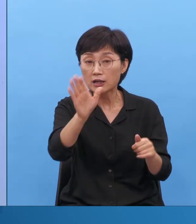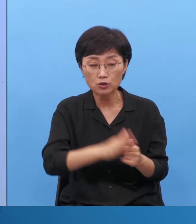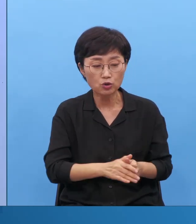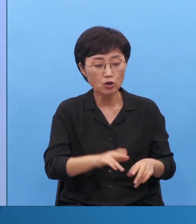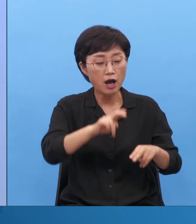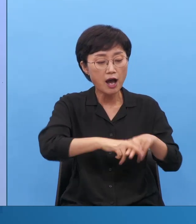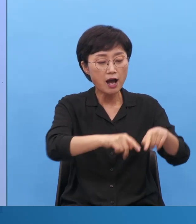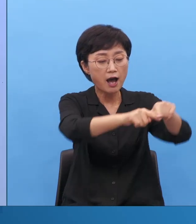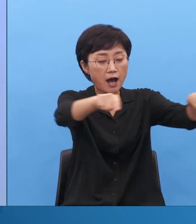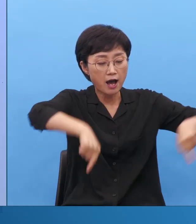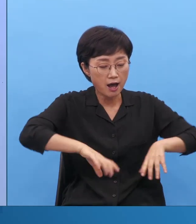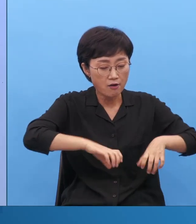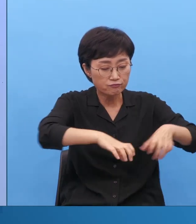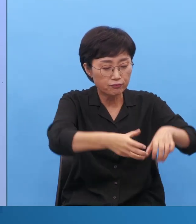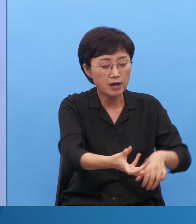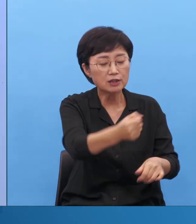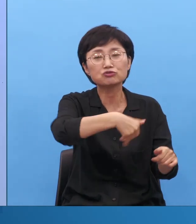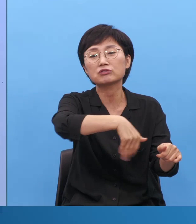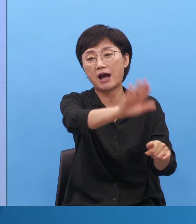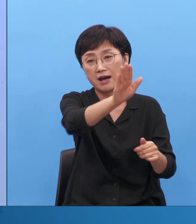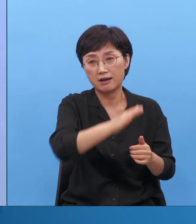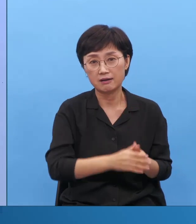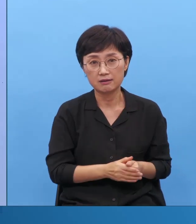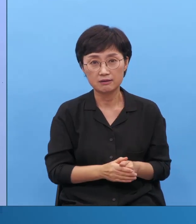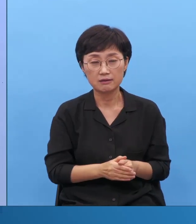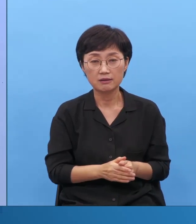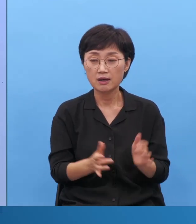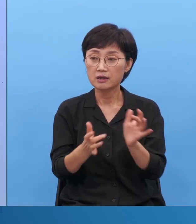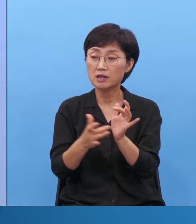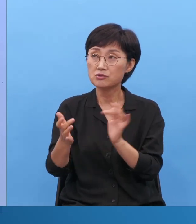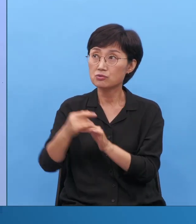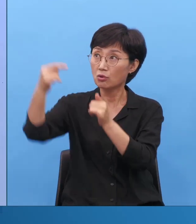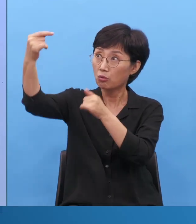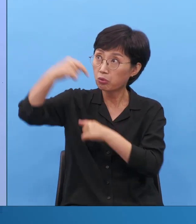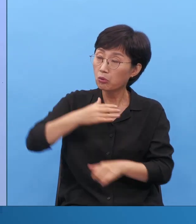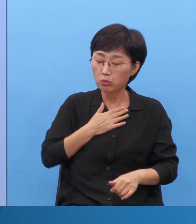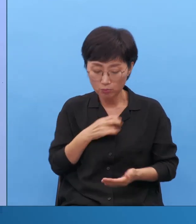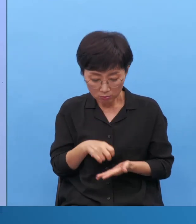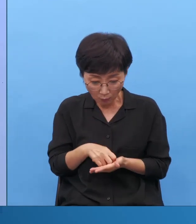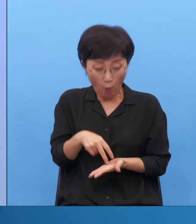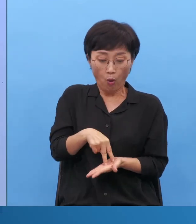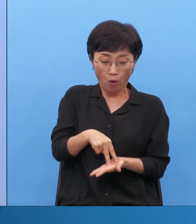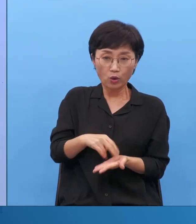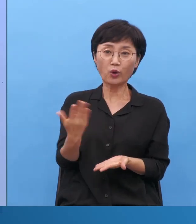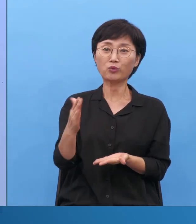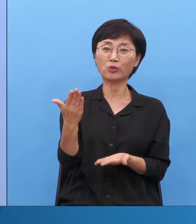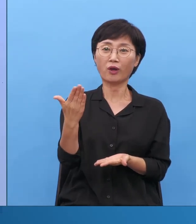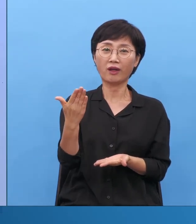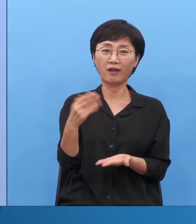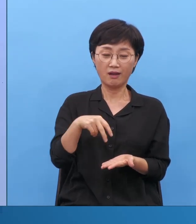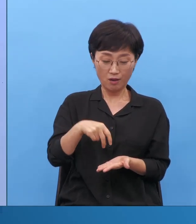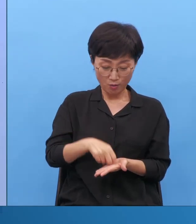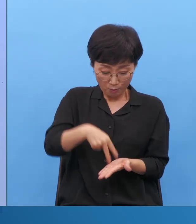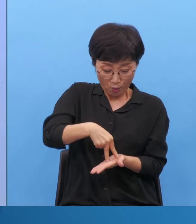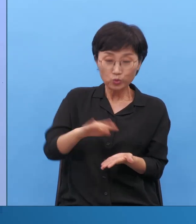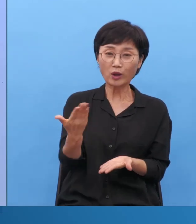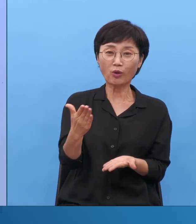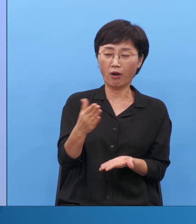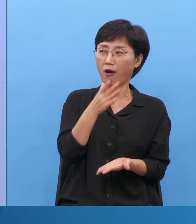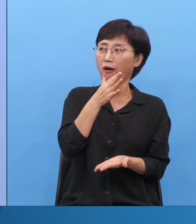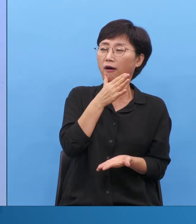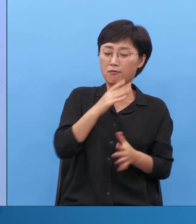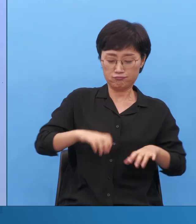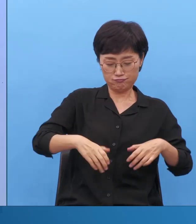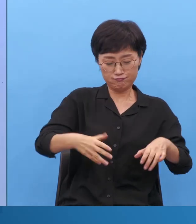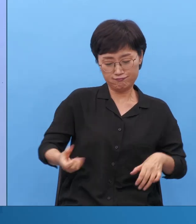could have just said, "Get up and walk," but he said, "Get up, pick up your mat, 그 and walk." 예수님의 말씀 믿고 침상부터 일어나니까 일어나지는 거 그 사람이 나와버린 He 겁니다. believed in the words of Jesus. He